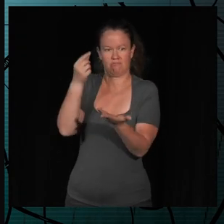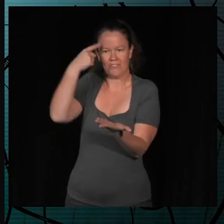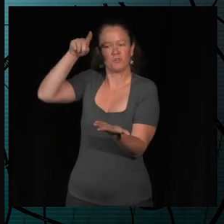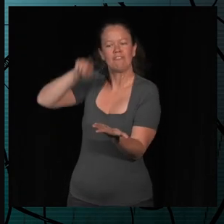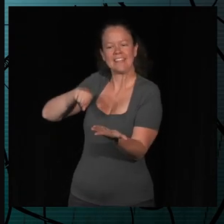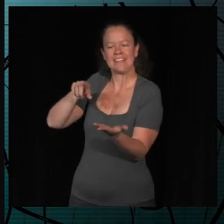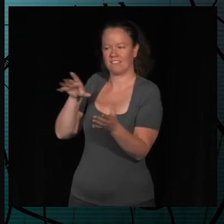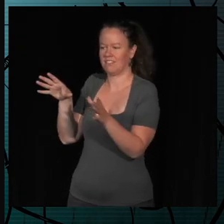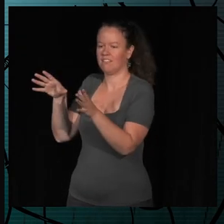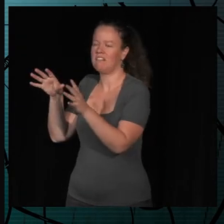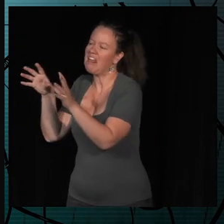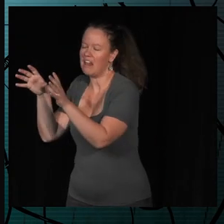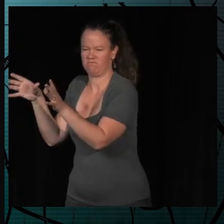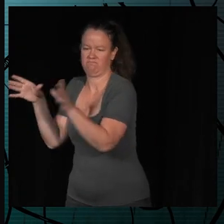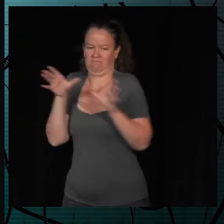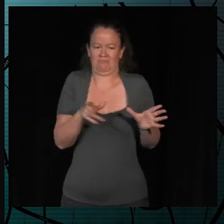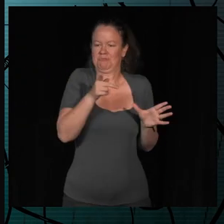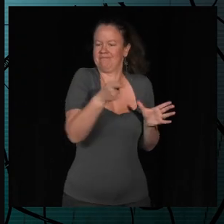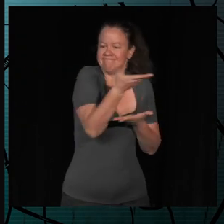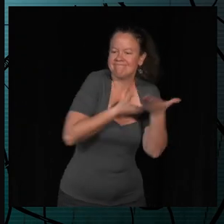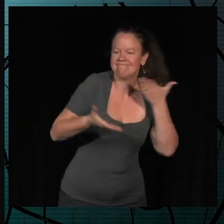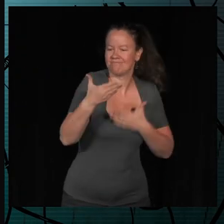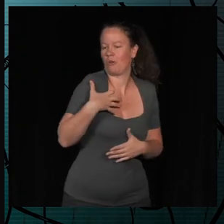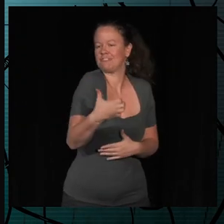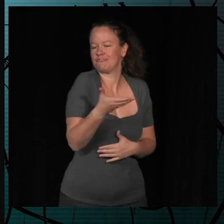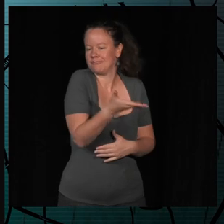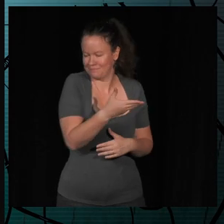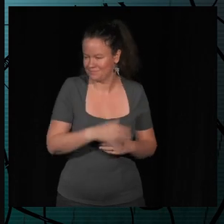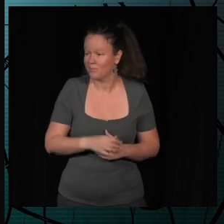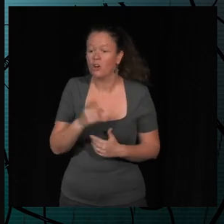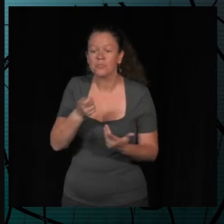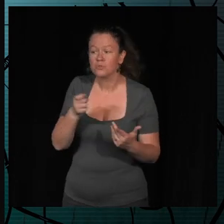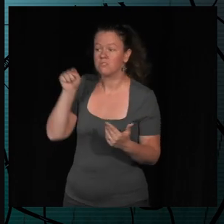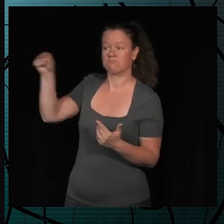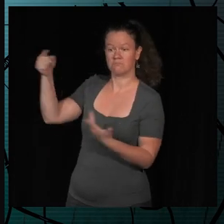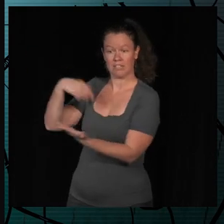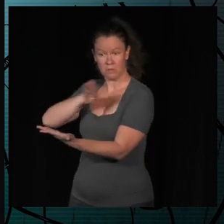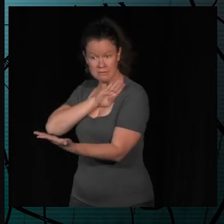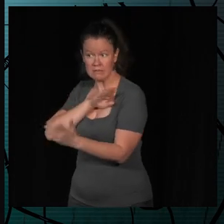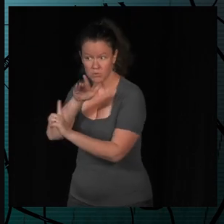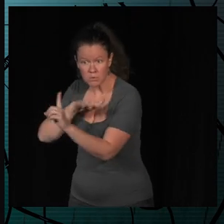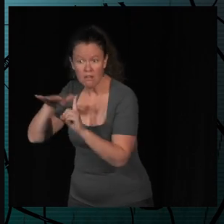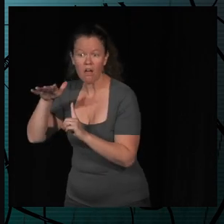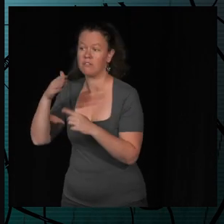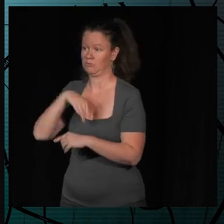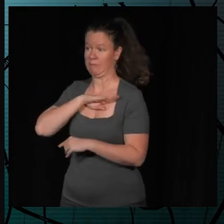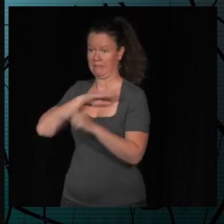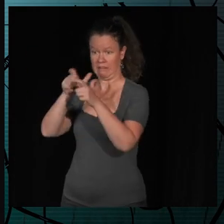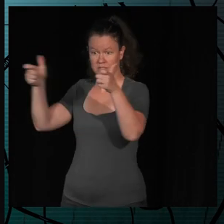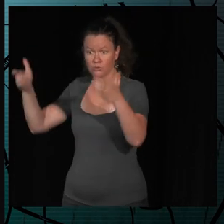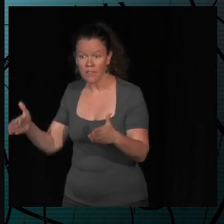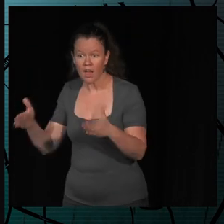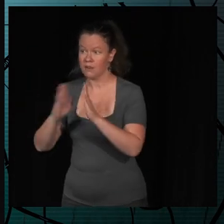peut-être plus productif et plus riche ce qui nous empêchera pas de parler de responsabilités hein institutionnelle pour les